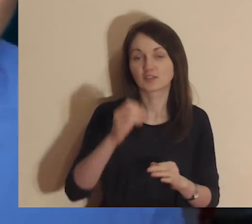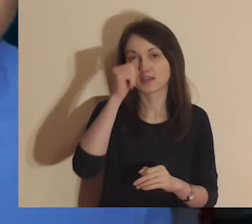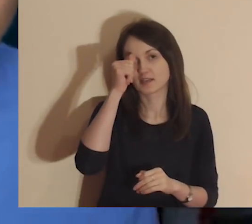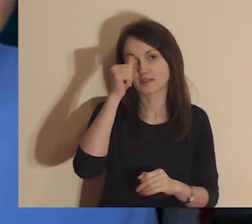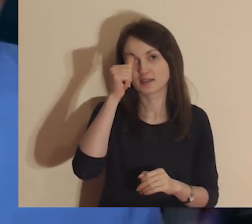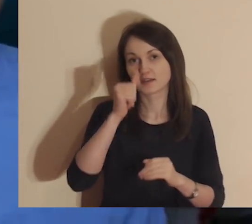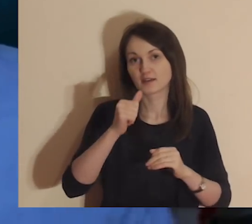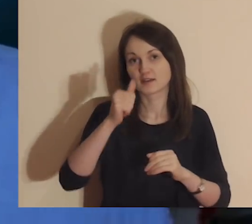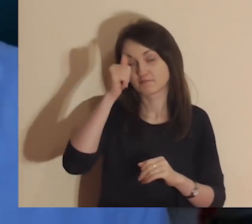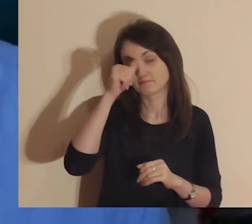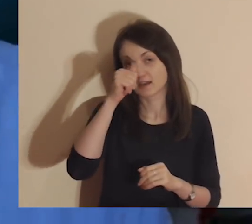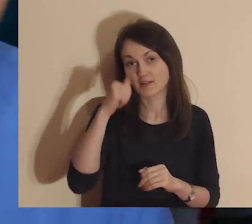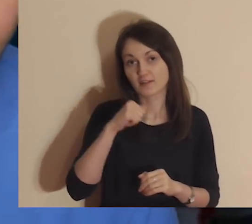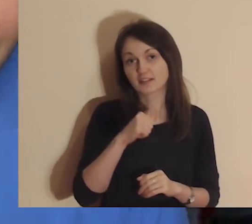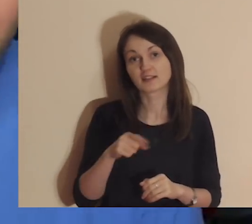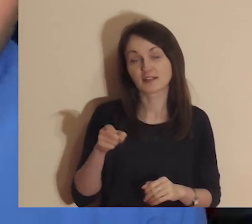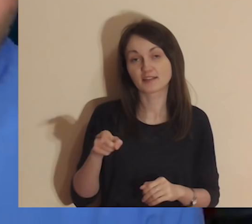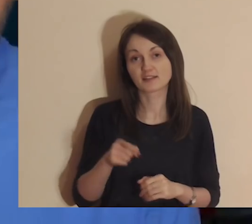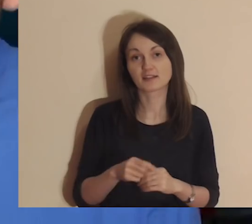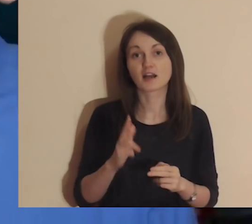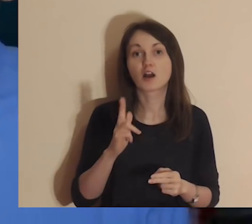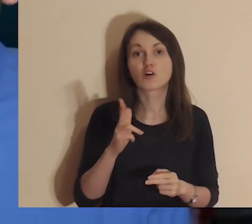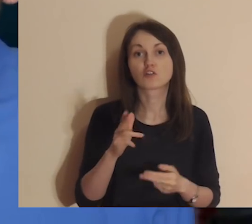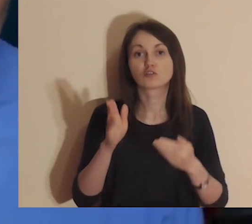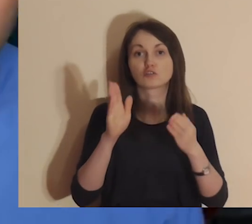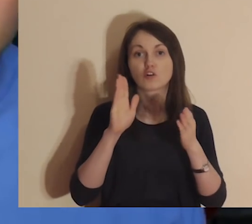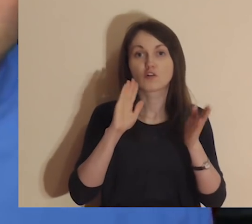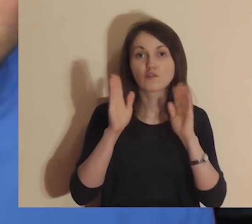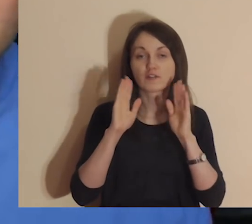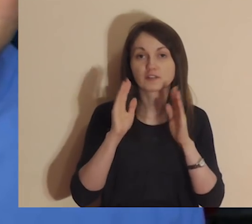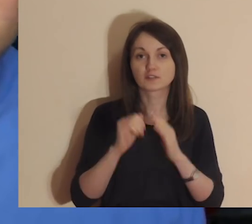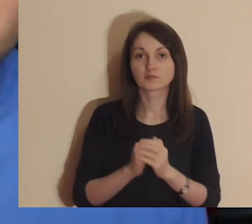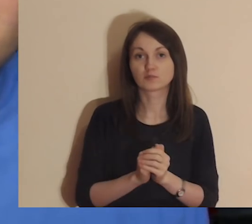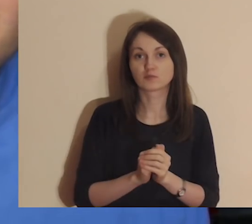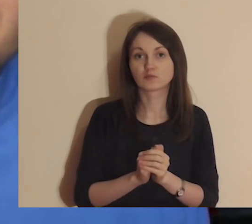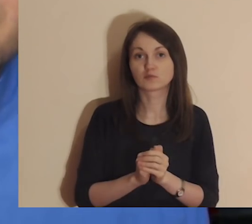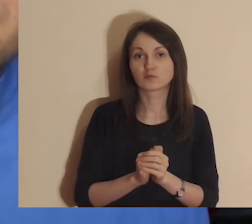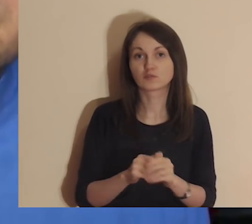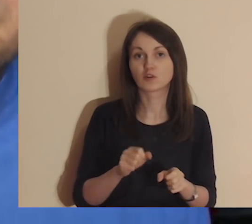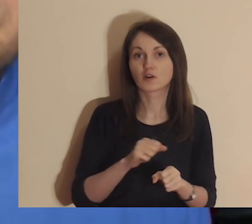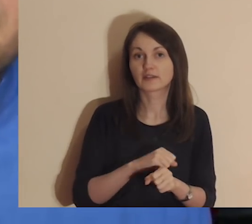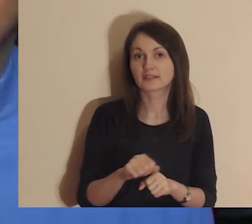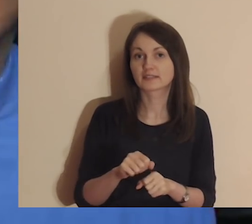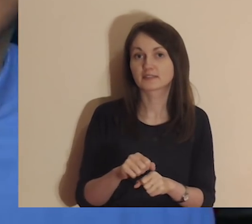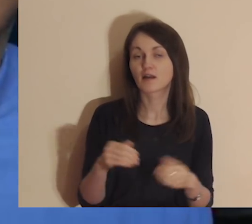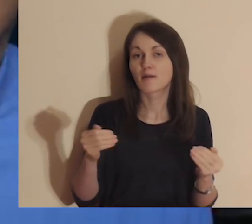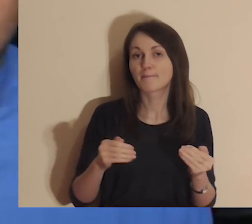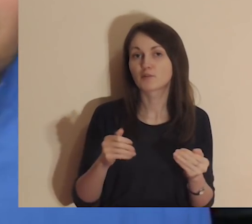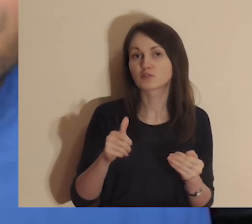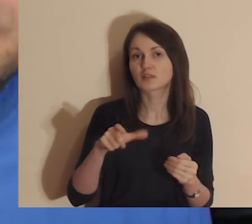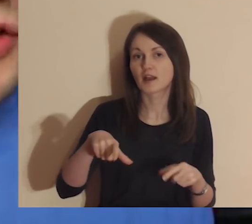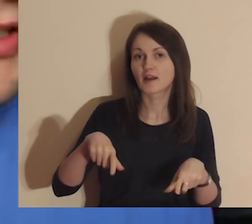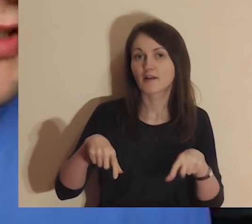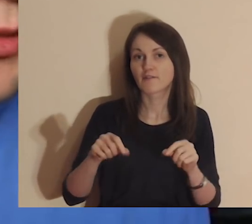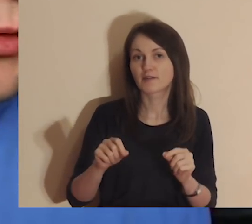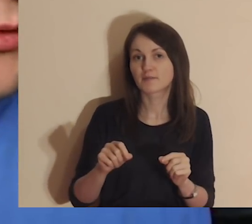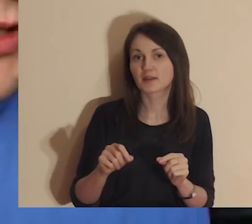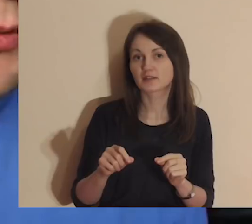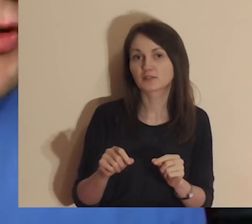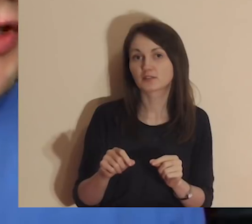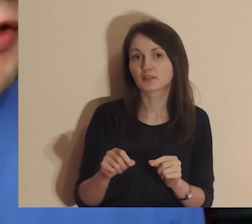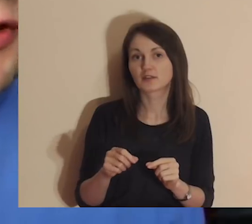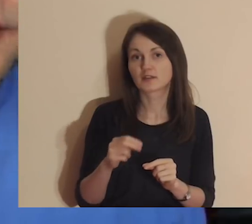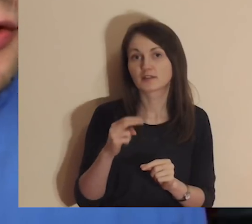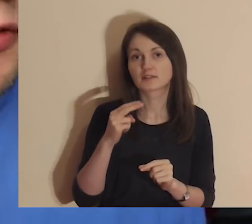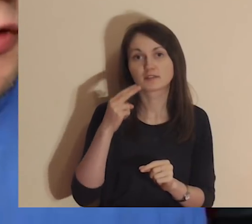Moi drodzy, no to taka medytacja dzisiaj będzie, przepraszam bardzo, taka Ewangelia. Kto jest na Facebooku, to jest przy aplikacji taki obejrzyj ze znajomymi,